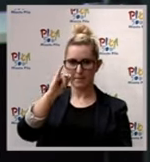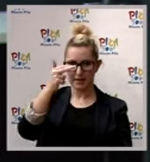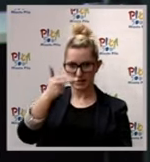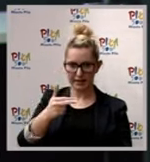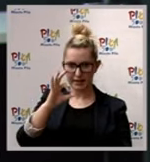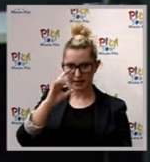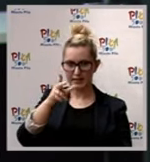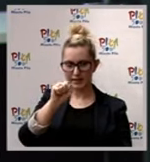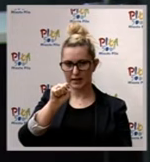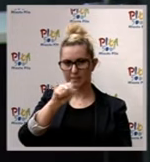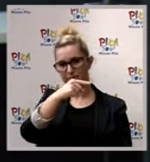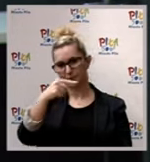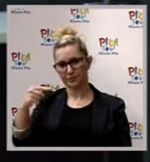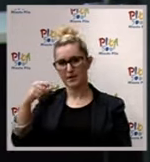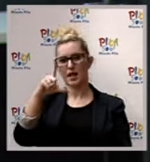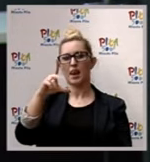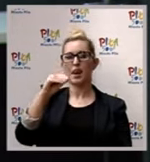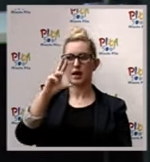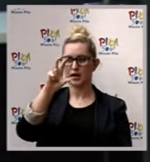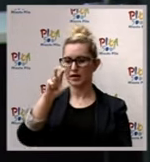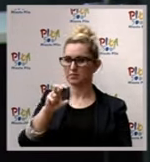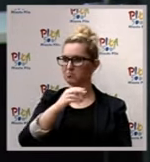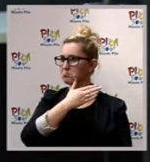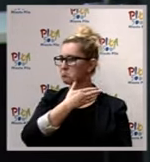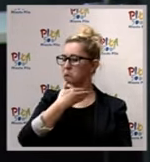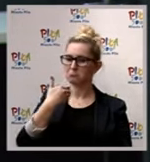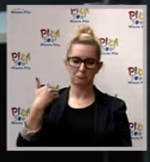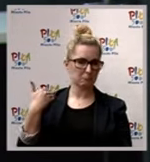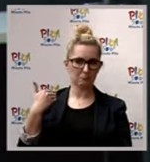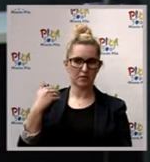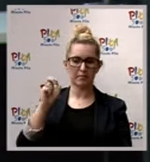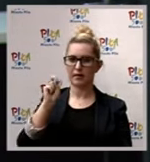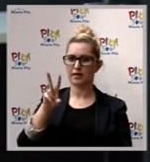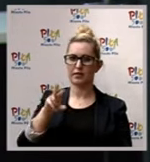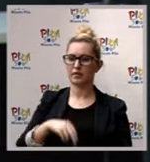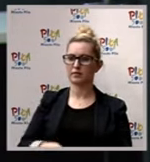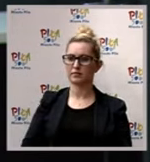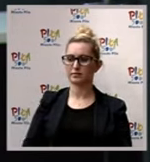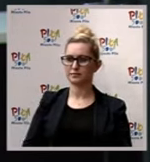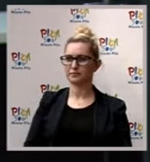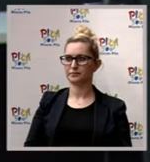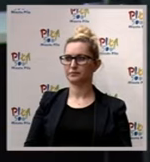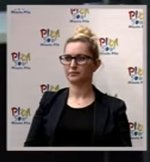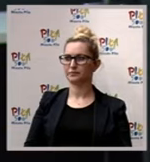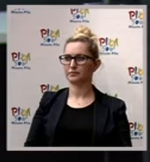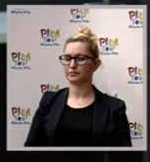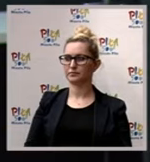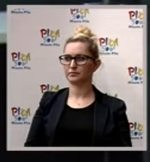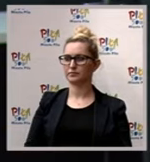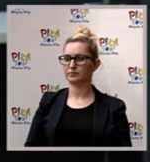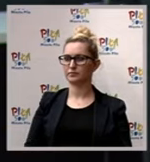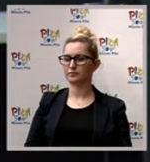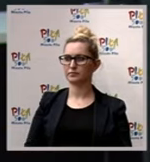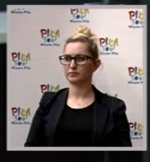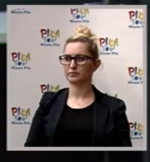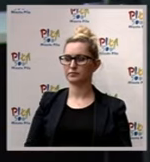kandydatka Iwona Kamińska-Lech nie uzyskała więcej głosów za wyborem niż przeciw wyborowi i nie została